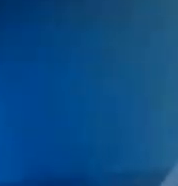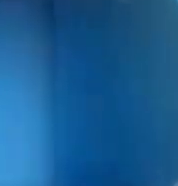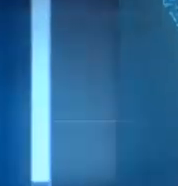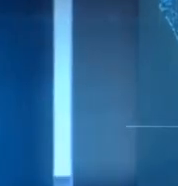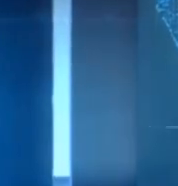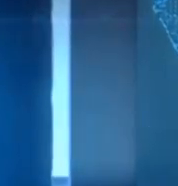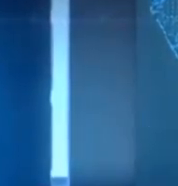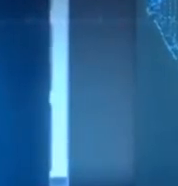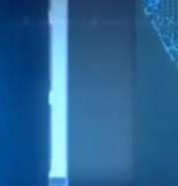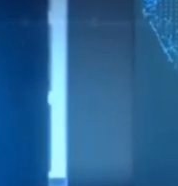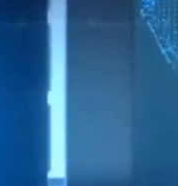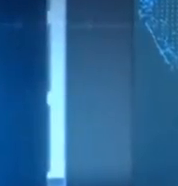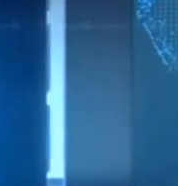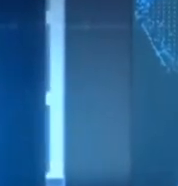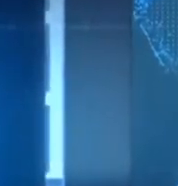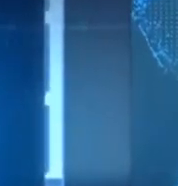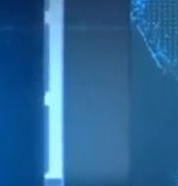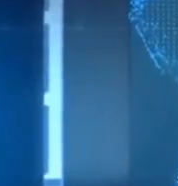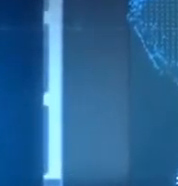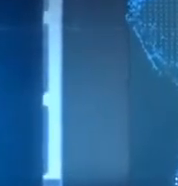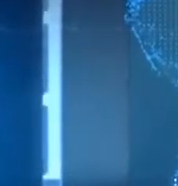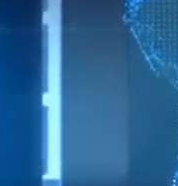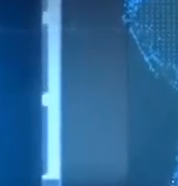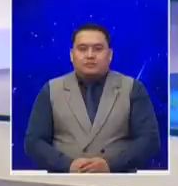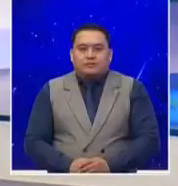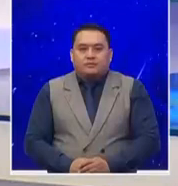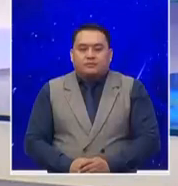Мирос Кудырбайқызы, Нұржан Мұханов, Жетісу телеарнасы.